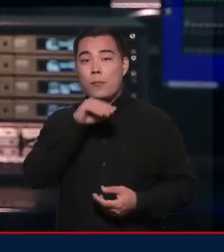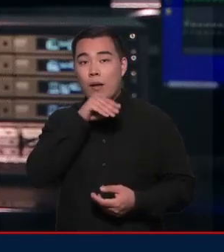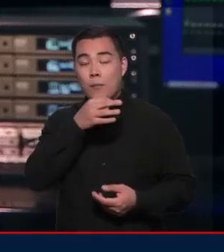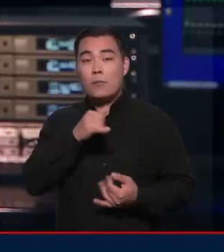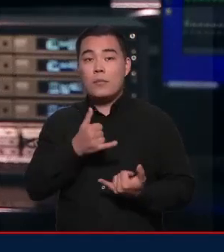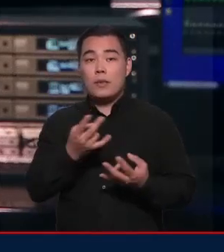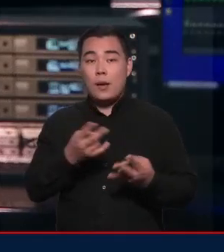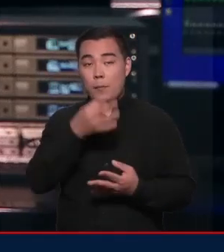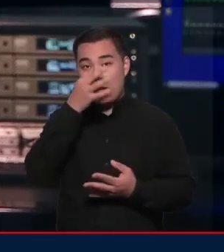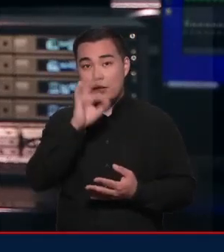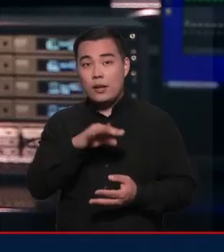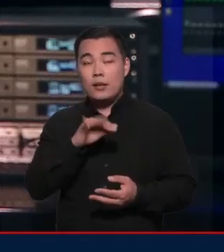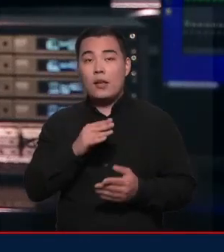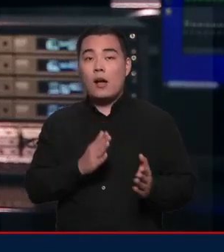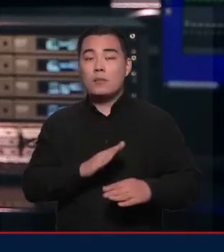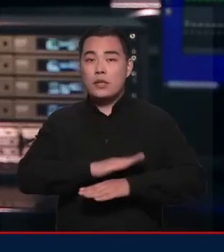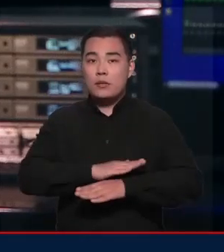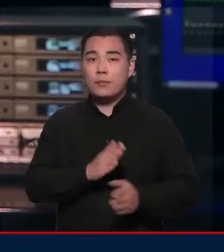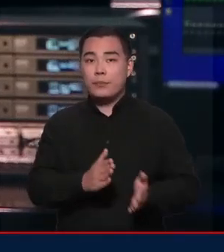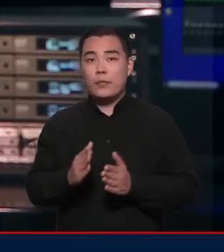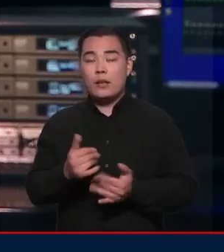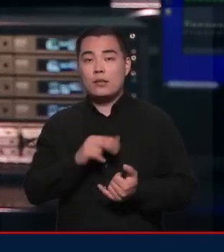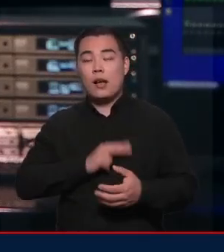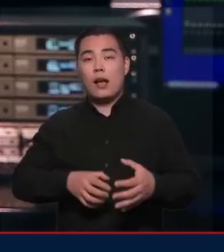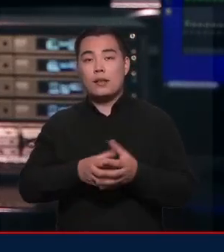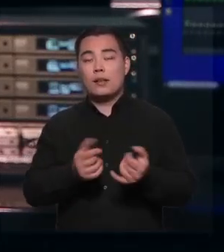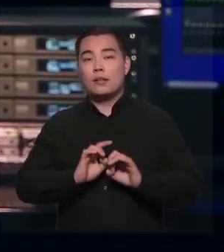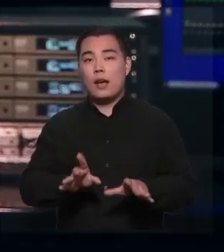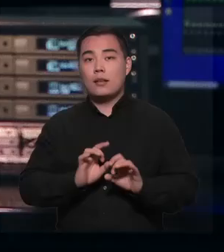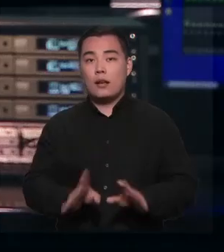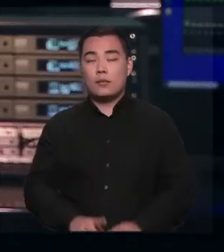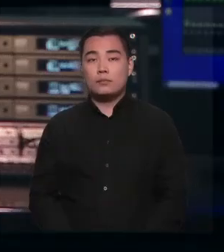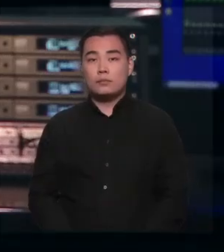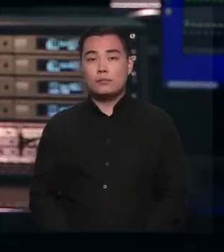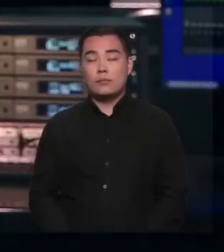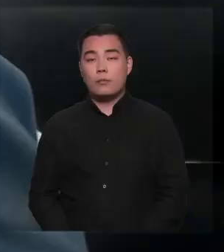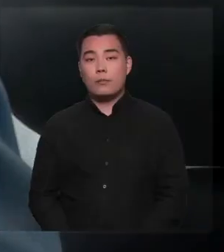мастерства, дисциплины и ответственности в репортаже Айман Каймулдины.